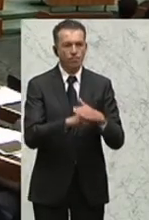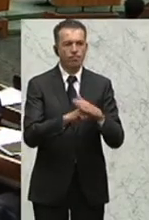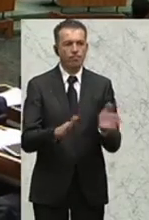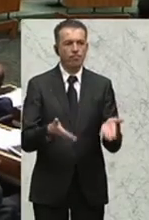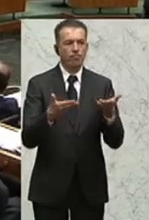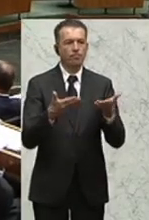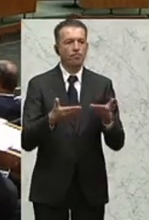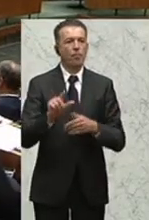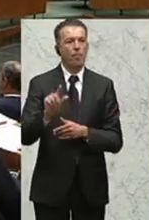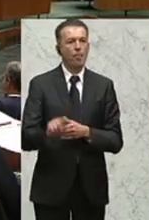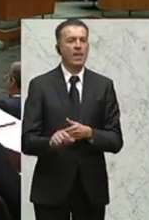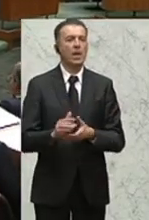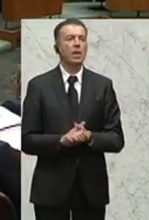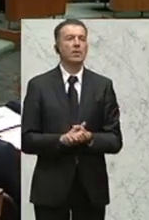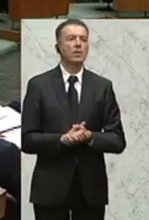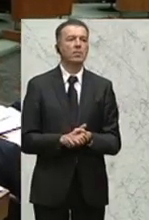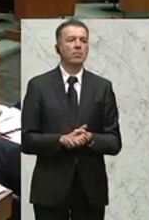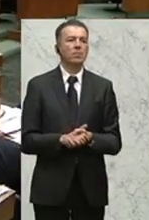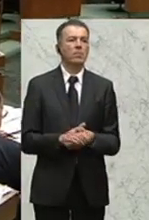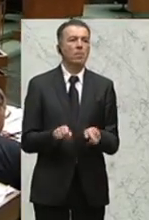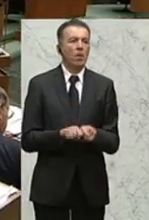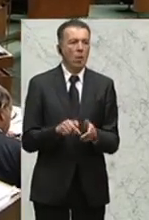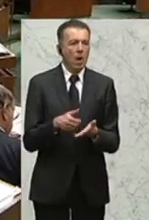bitte ein Zeichen das ist die Minderheit somit abgelehnt